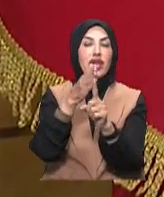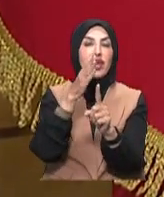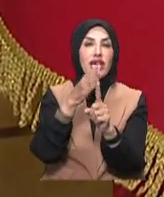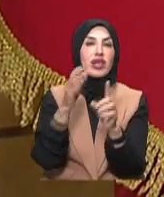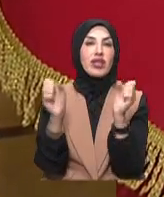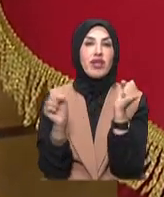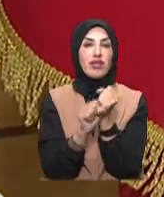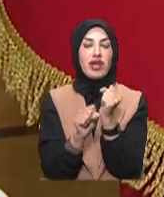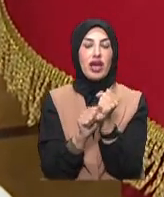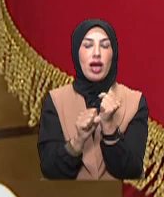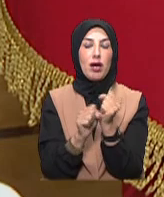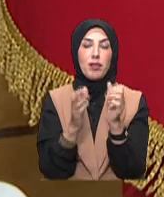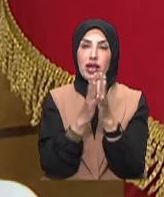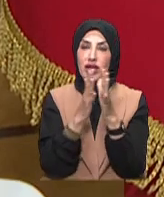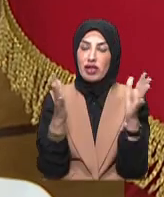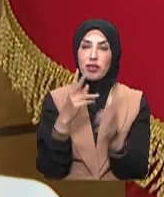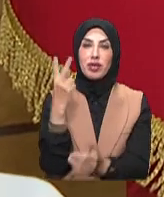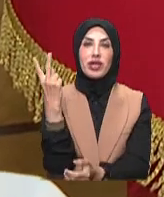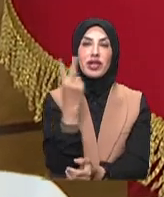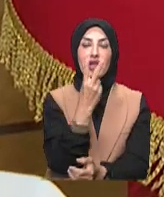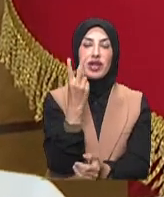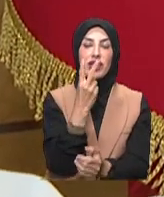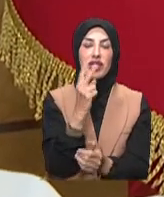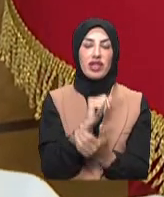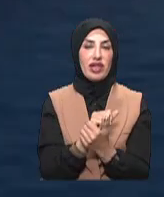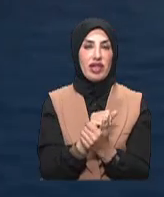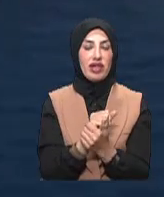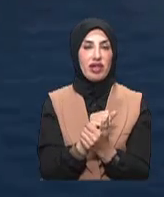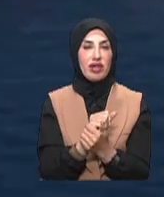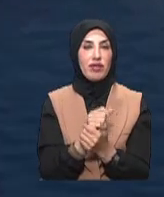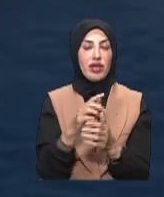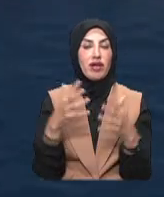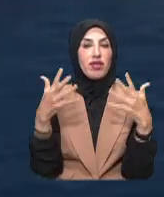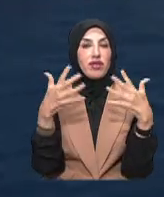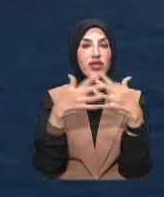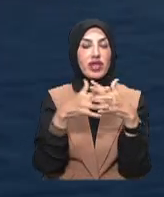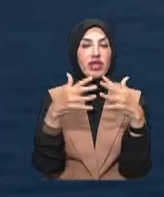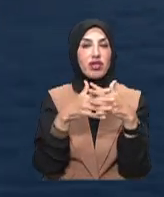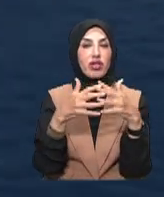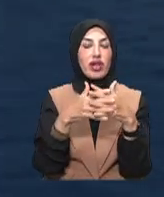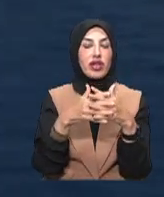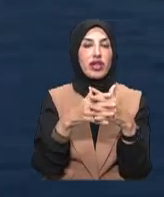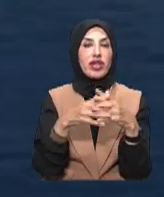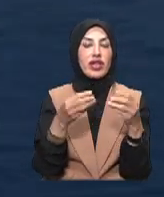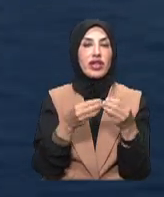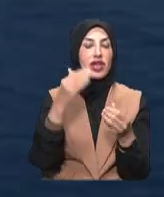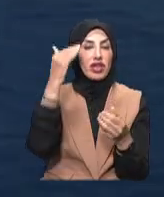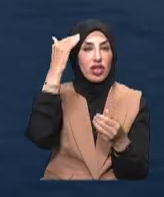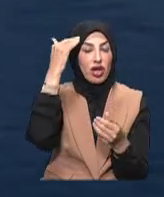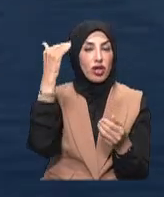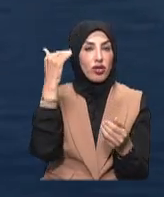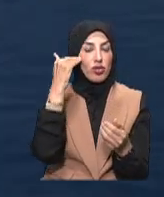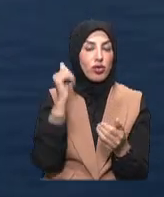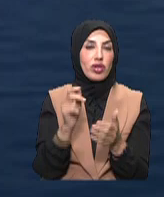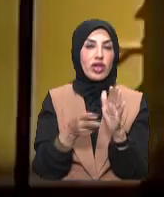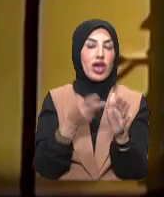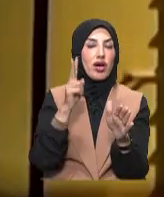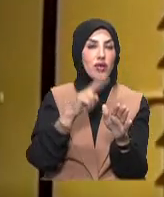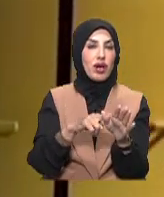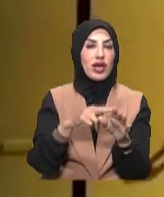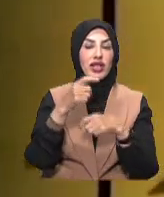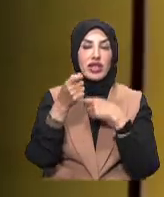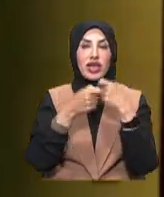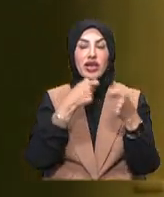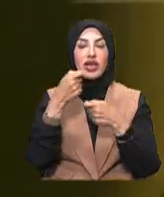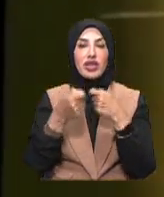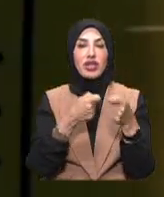من المجموعتين سواء في الاخوان في شركه النفط الوطنيه الكوريه والاخوان في قطاع التسويق في